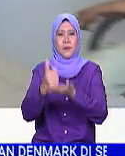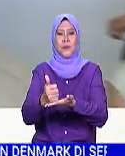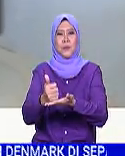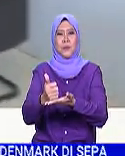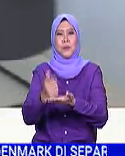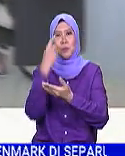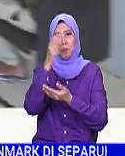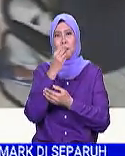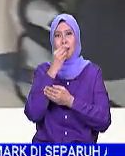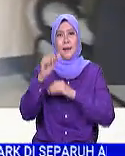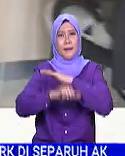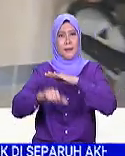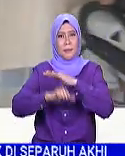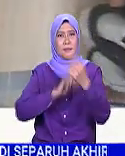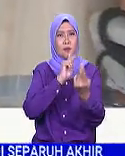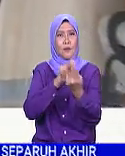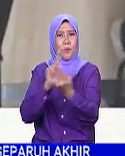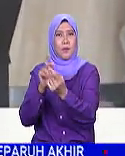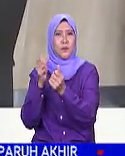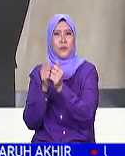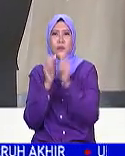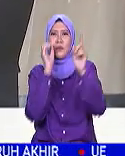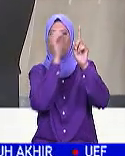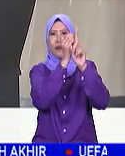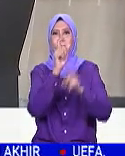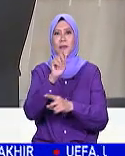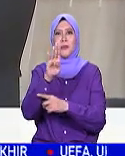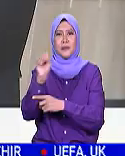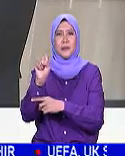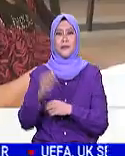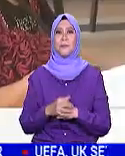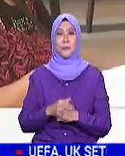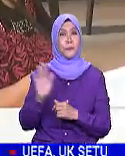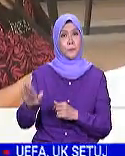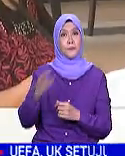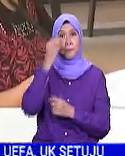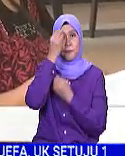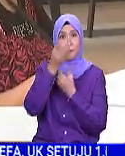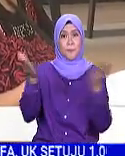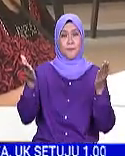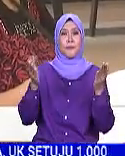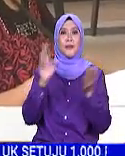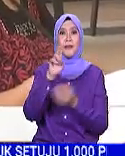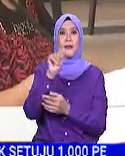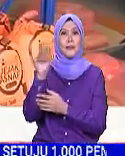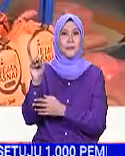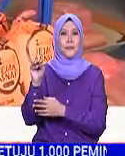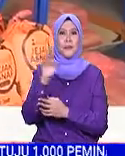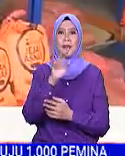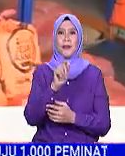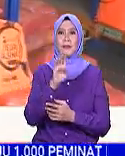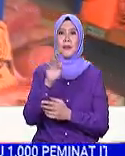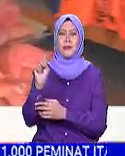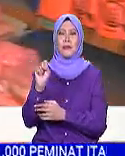menyediakan makanan asas saja sesuai dengan selamat TBS Beliau berkata demikian kepada pemberita arti m di